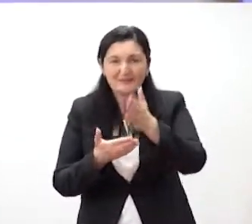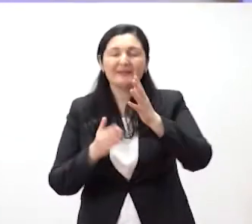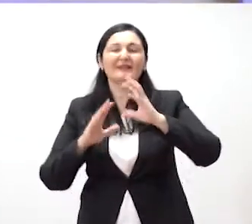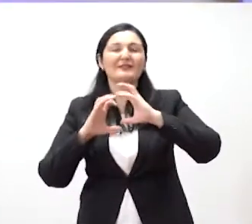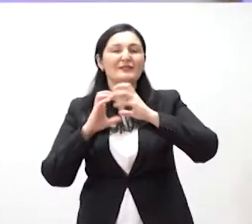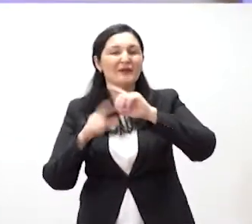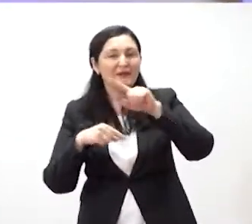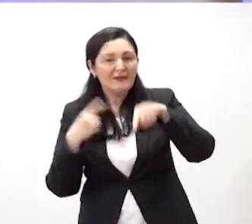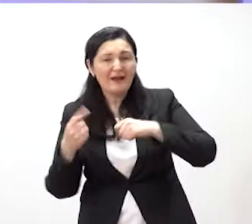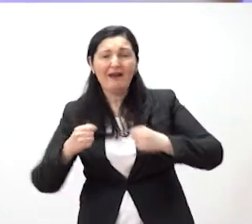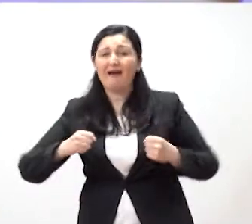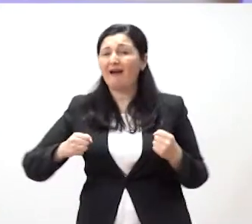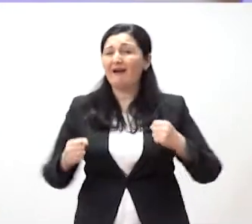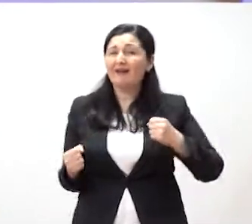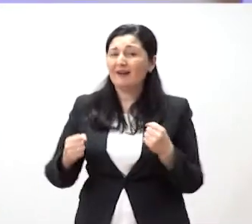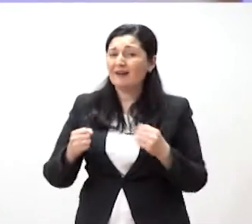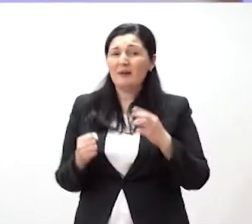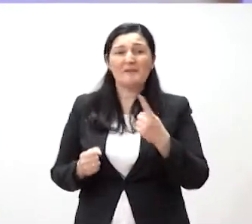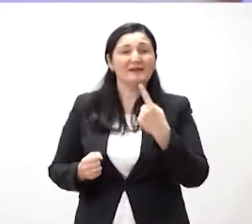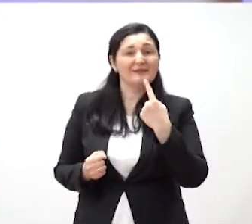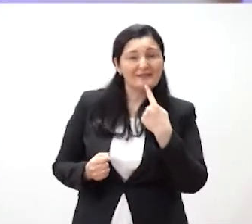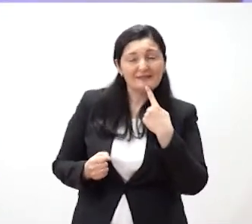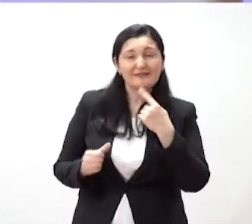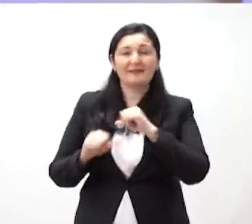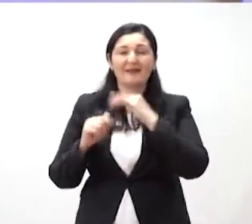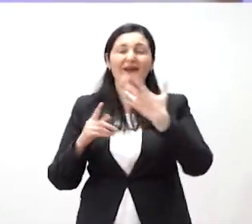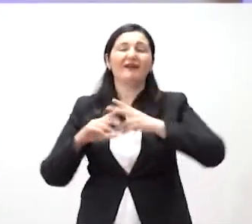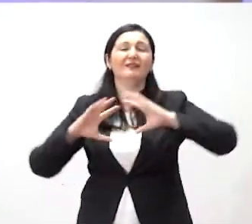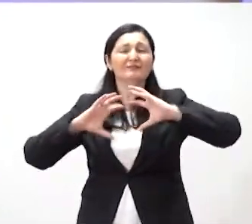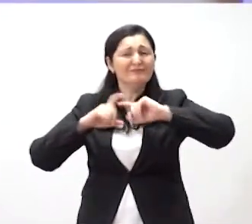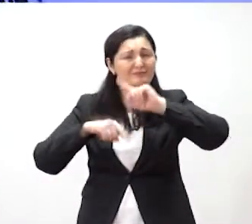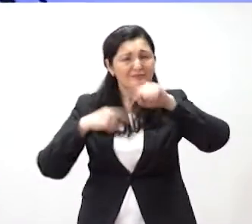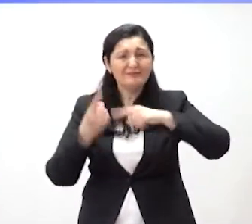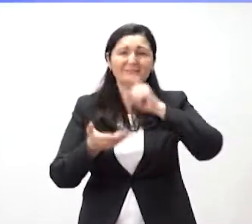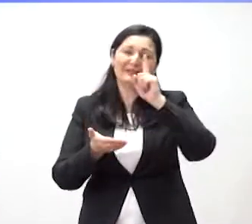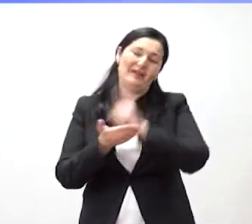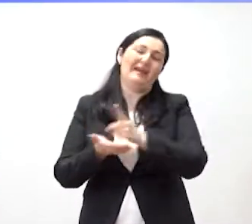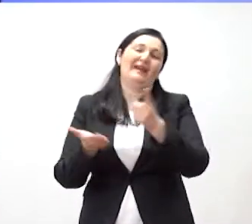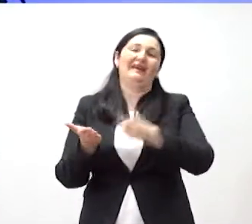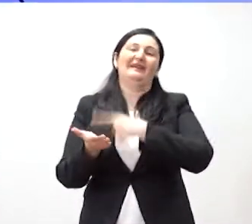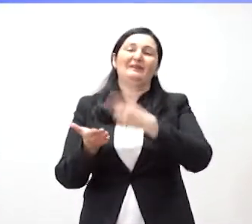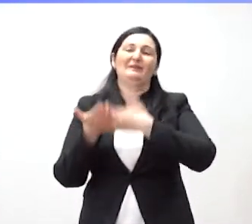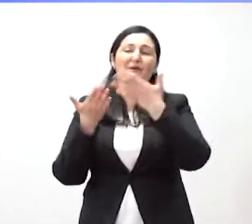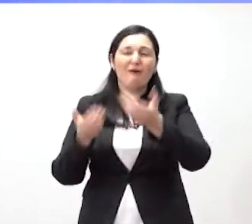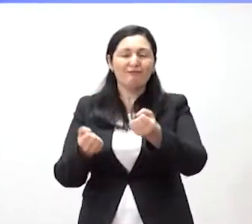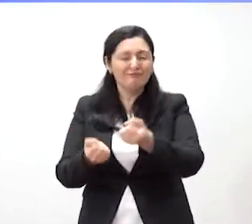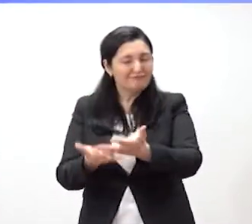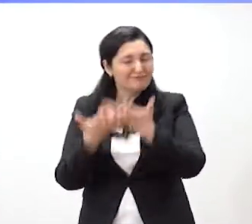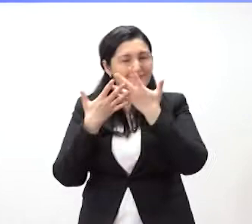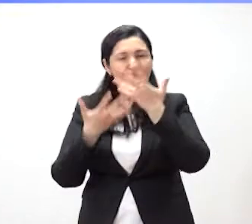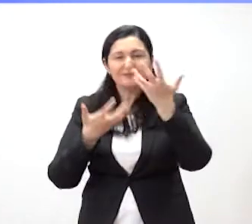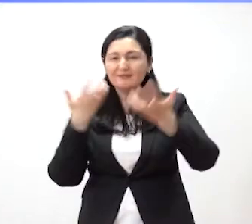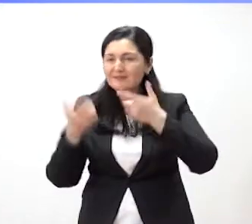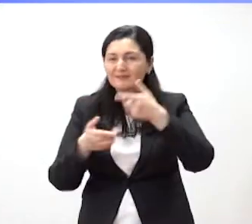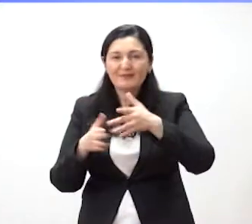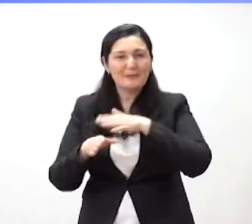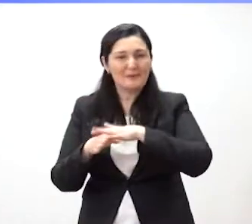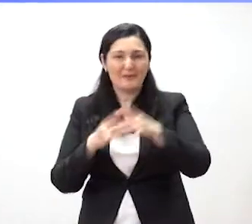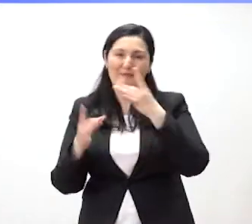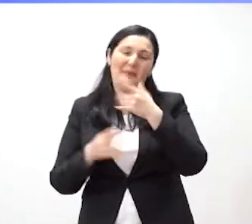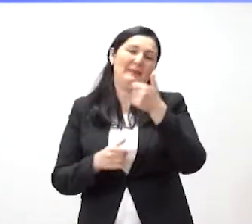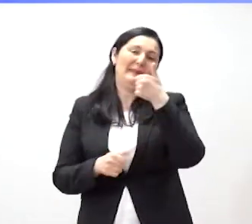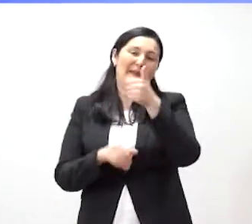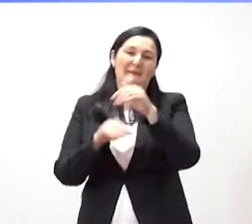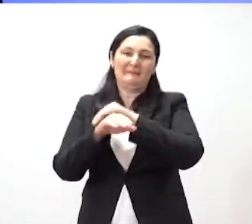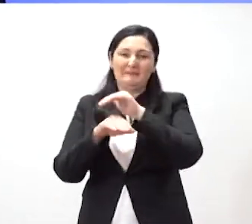ҷаҳонбин, рафиқи безабони аҳли олам, ин албатта китоб аст. Офарин, Лолаҷон.